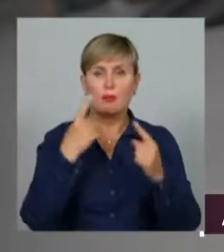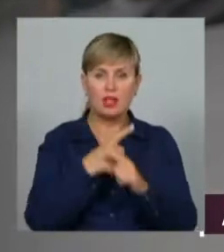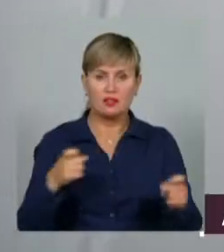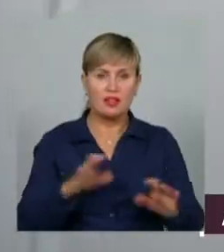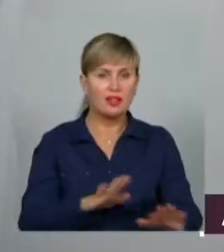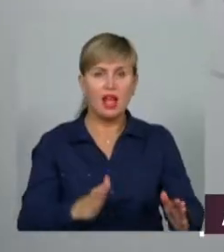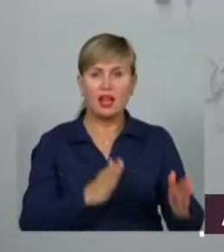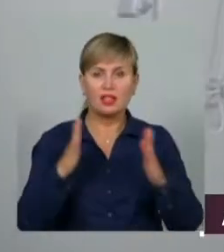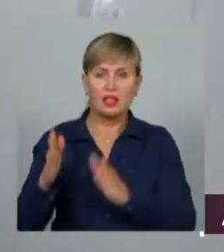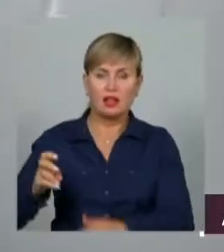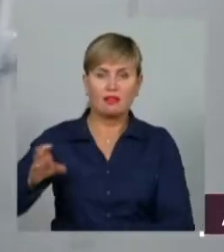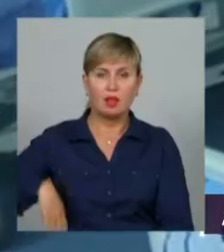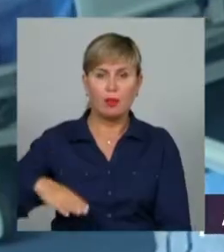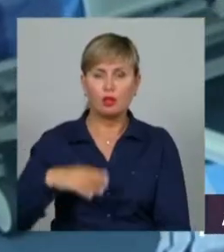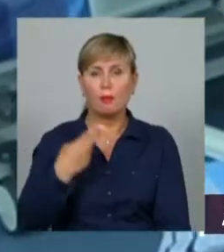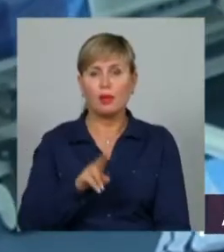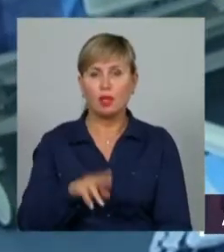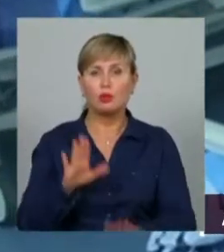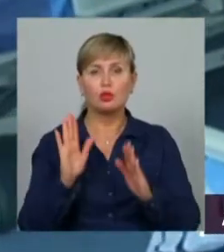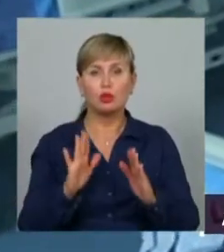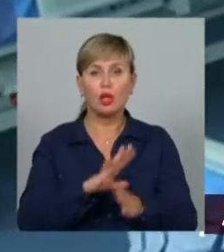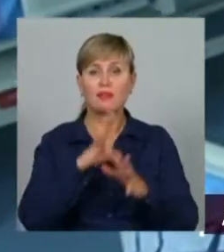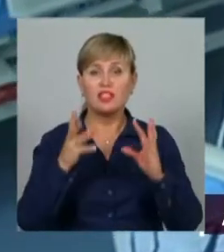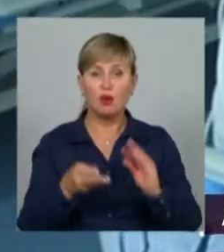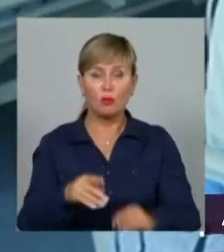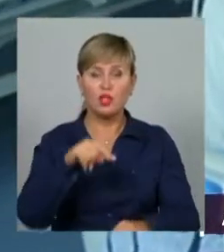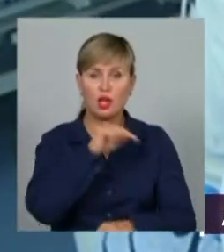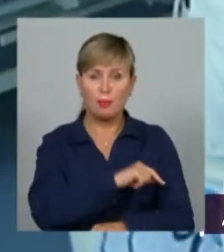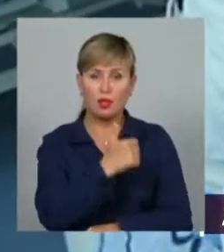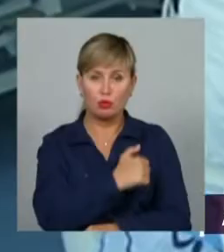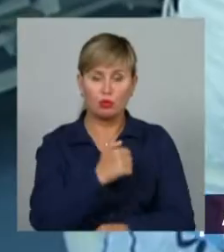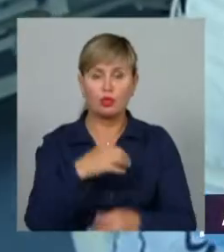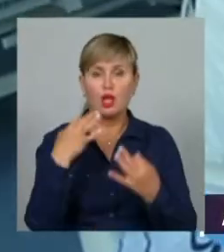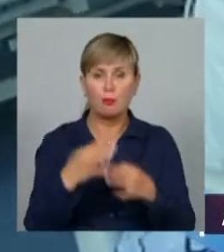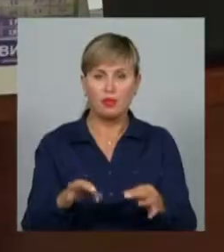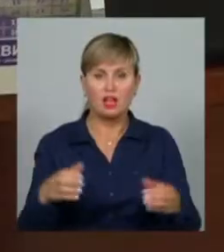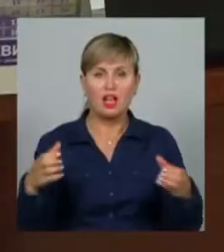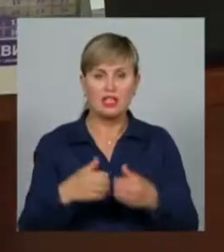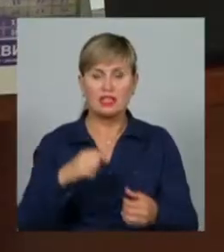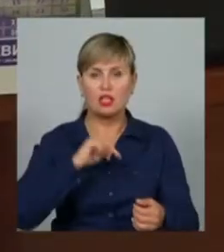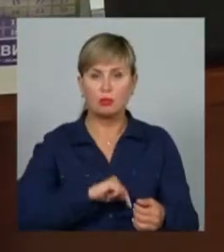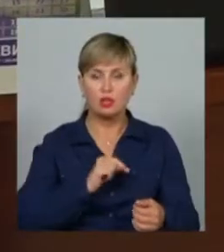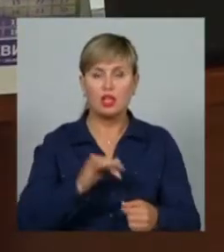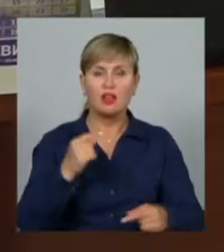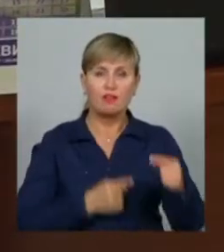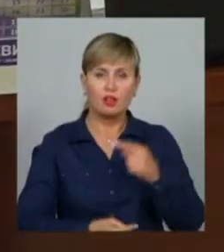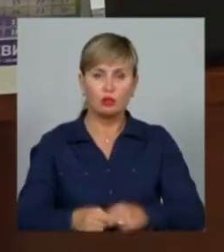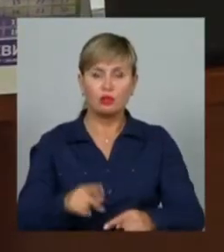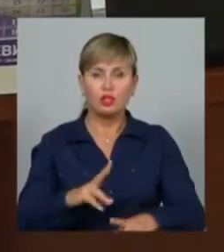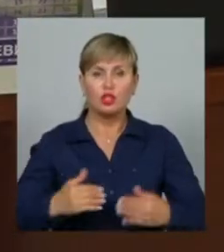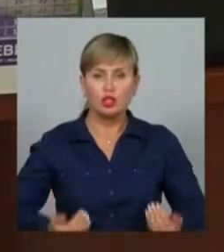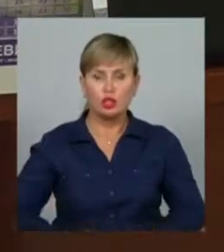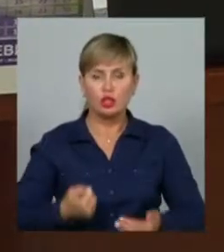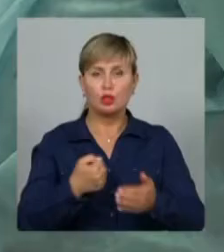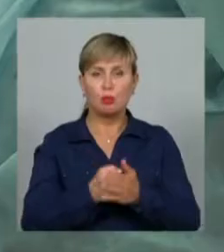не откладывать ее на потом, поскольку только всеобщая иммунизация позволит выработать коллективный иммунитет и вернуться к жизни до